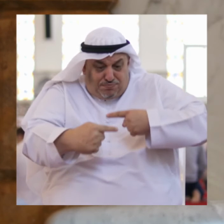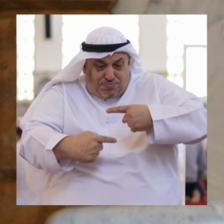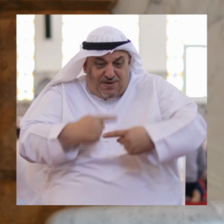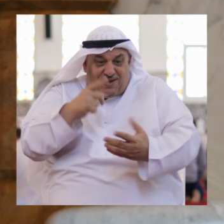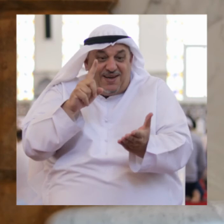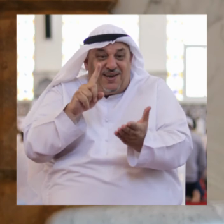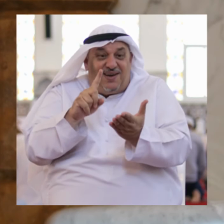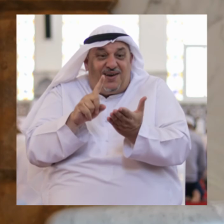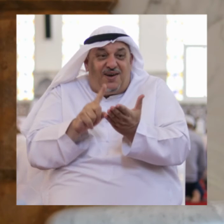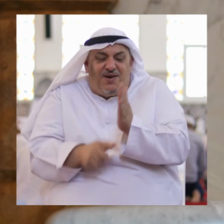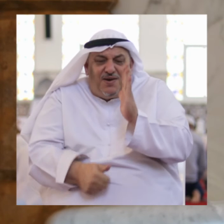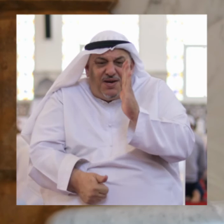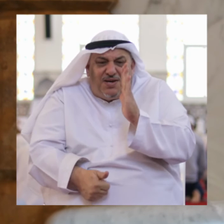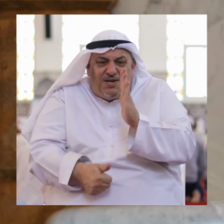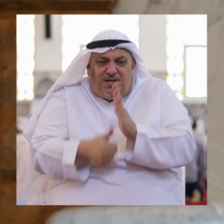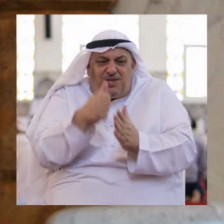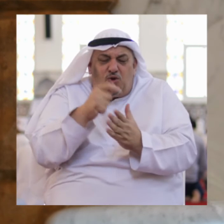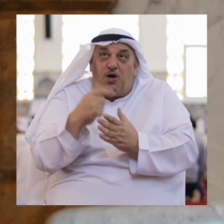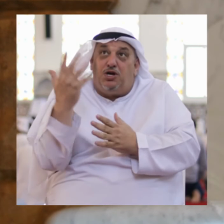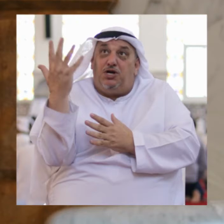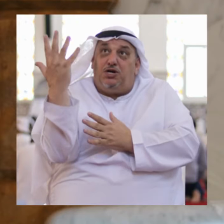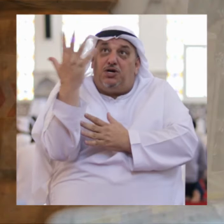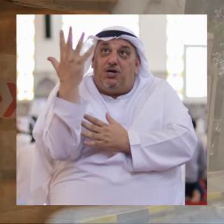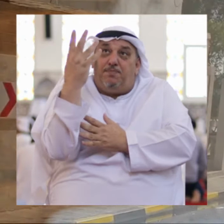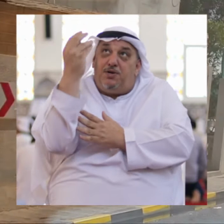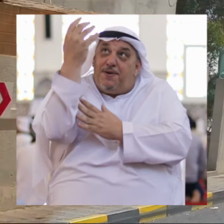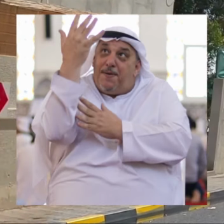تحط الشجره ورقهها